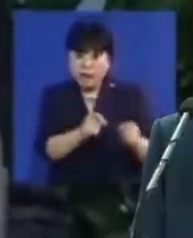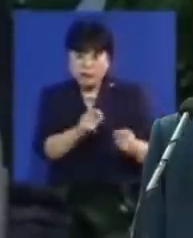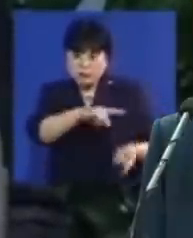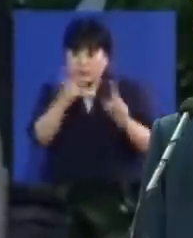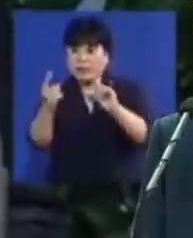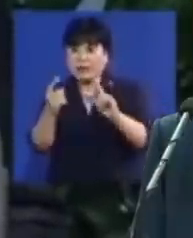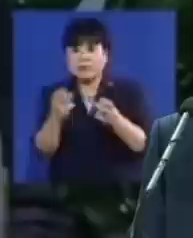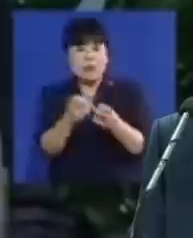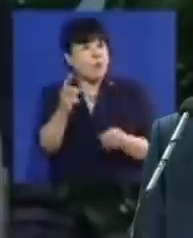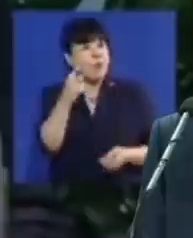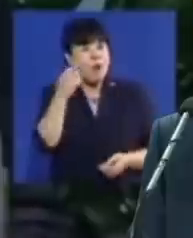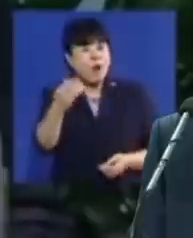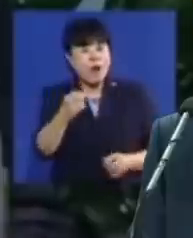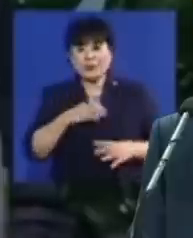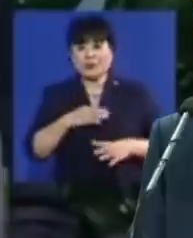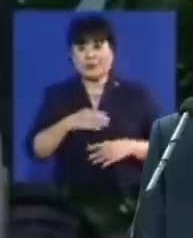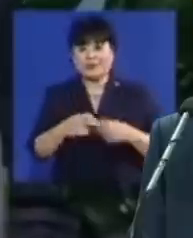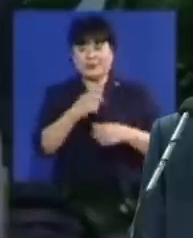살아서 오냐고.